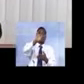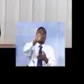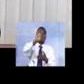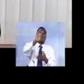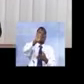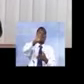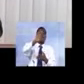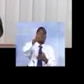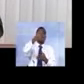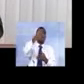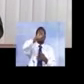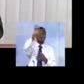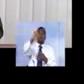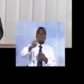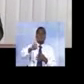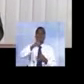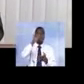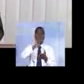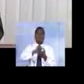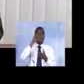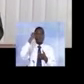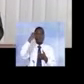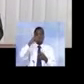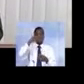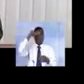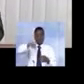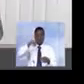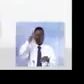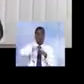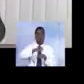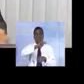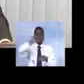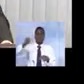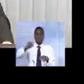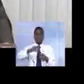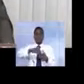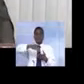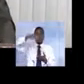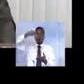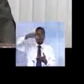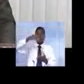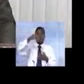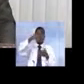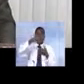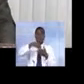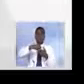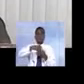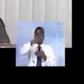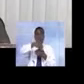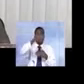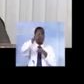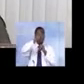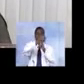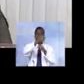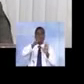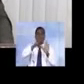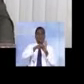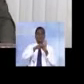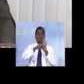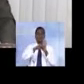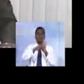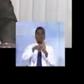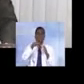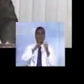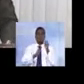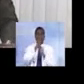97,2%. Il convient toutefois d'insister sur le niveau élevé des dépenses d'investissement, niveau qui a été